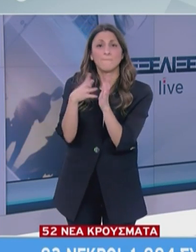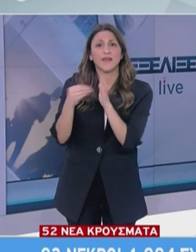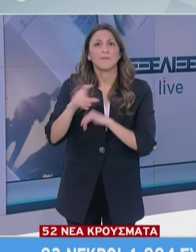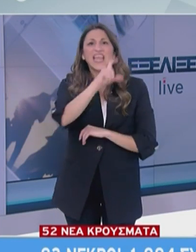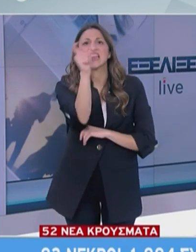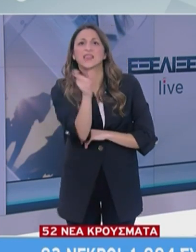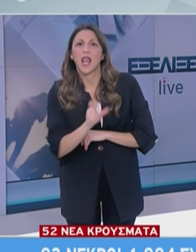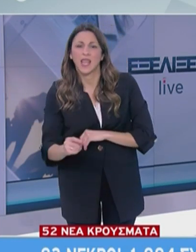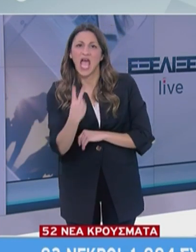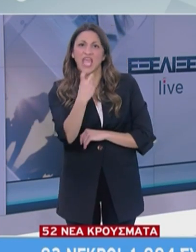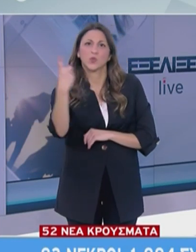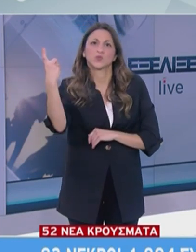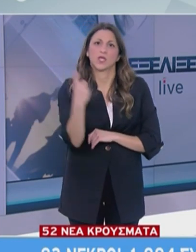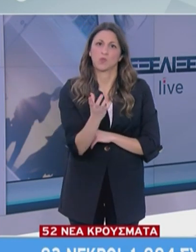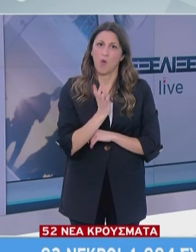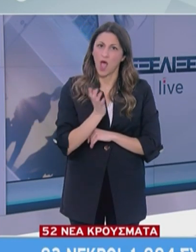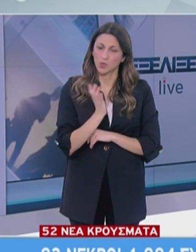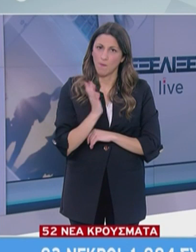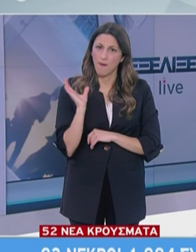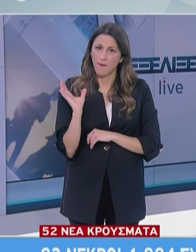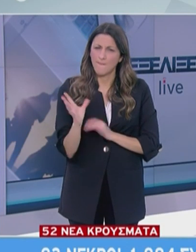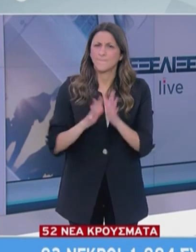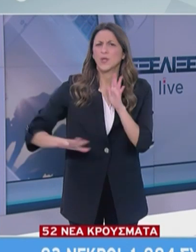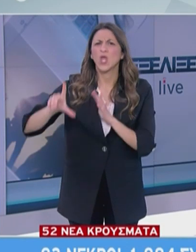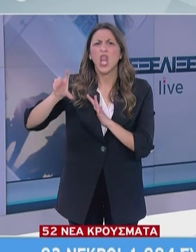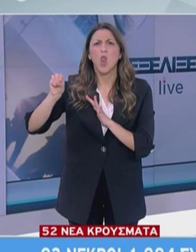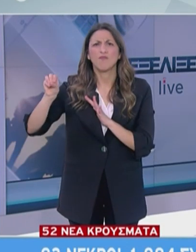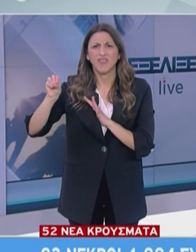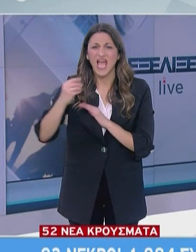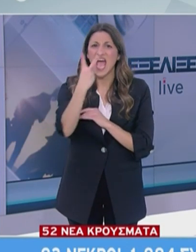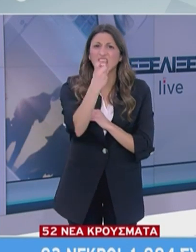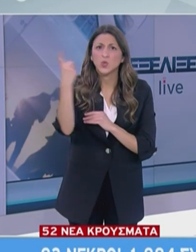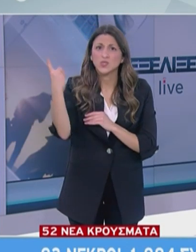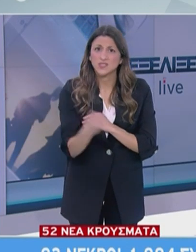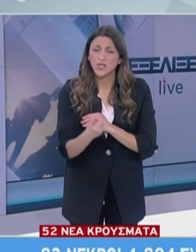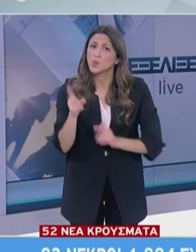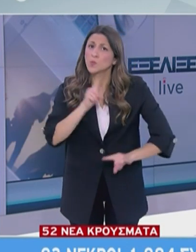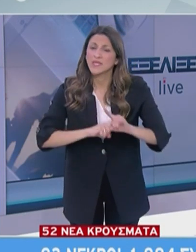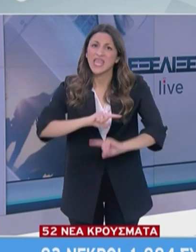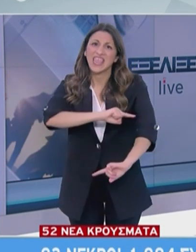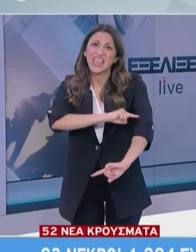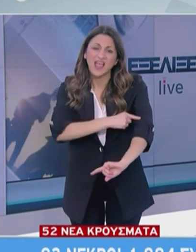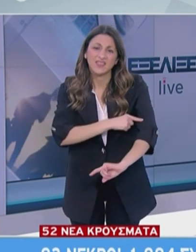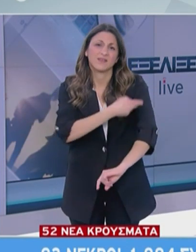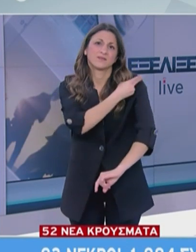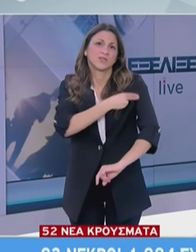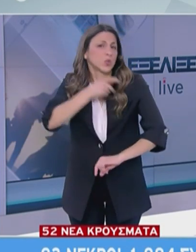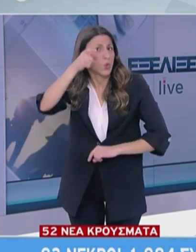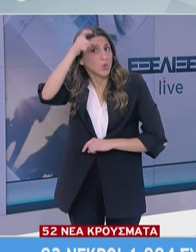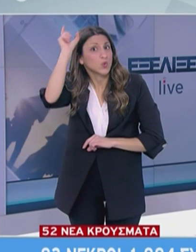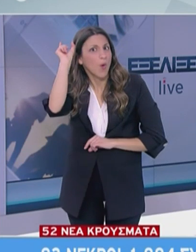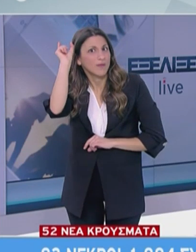από 20% των περιπτώσεων της νόσου, στη Λομβαρδία για παράδειγμα, ήταν υγειονομική. Φυσικά